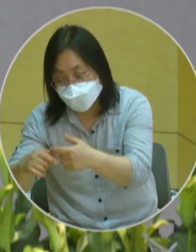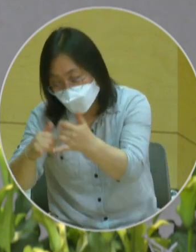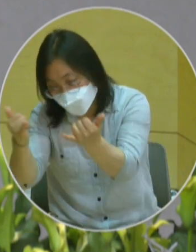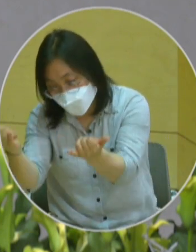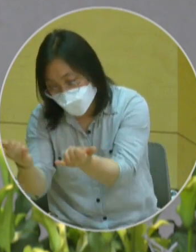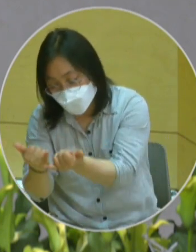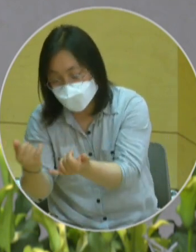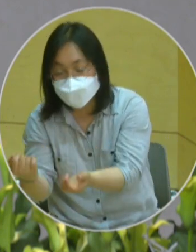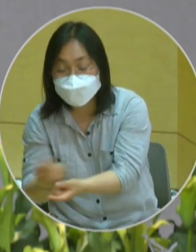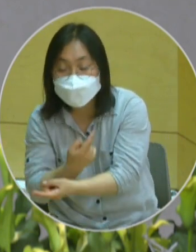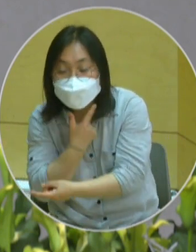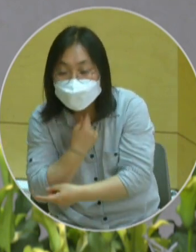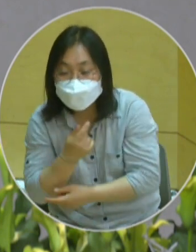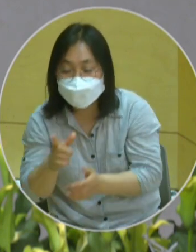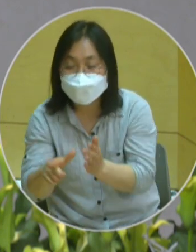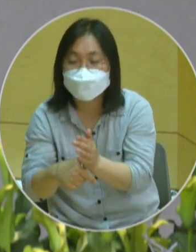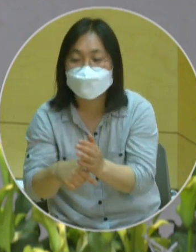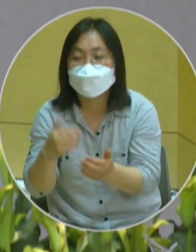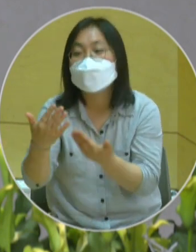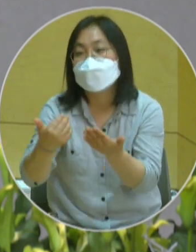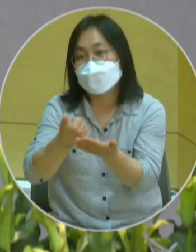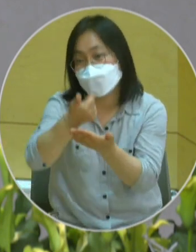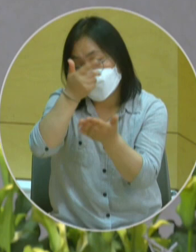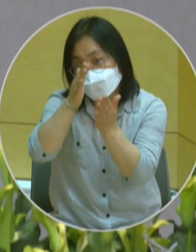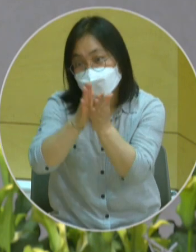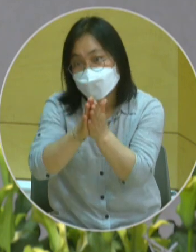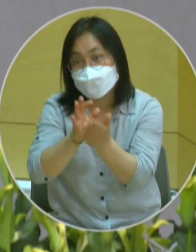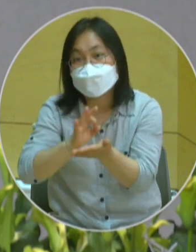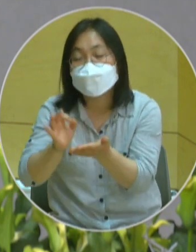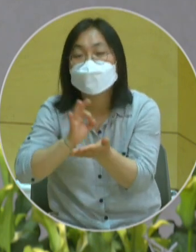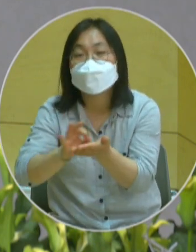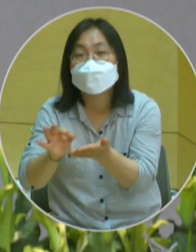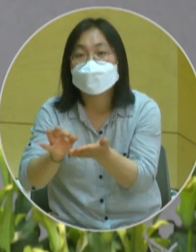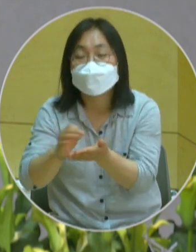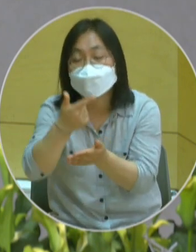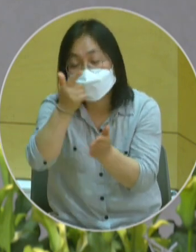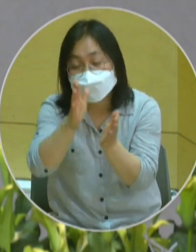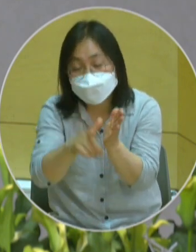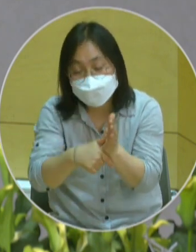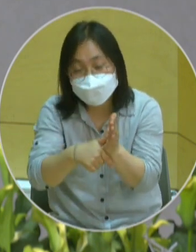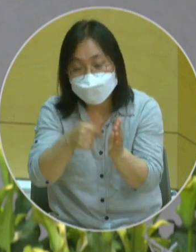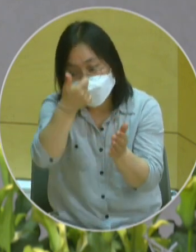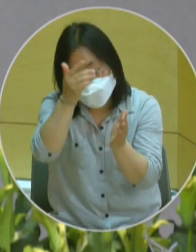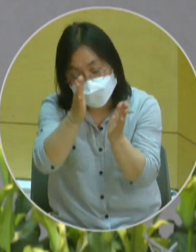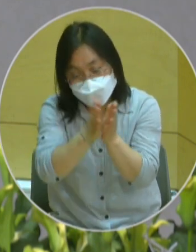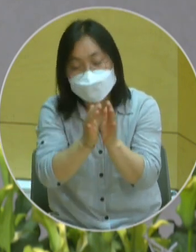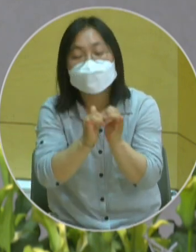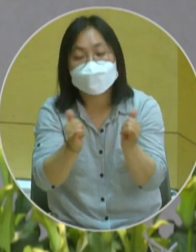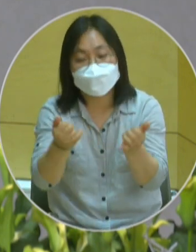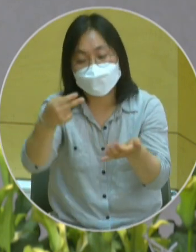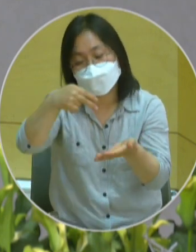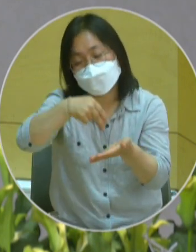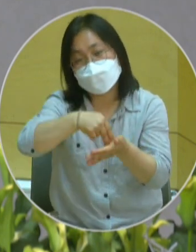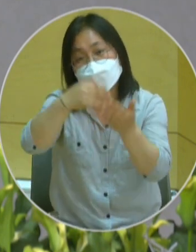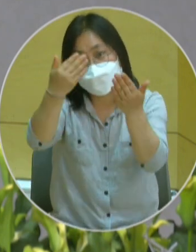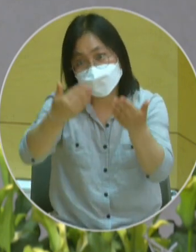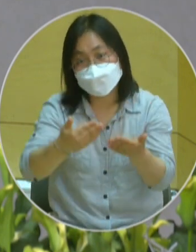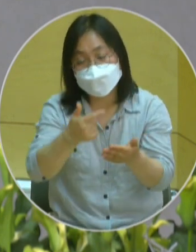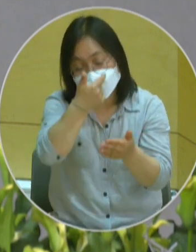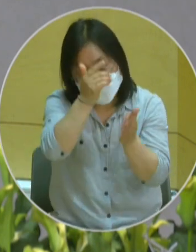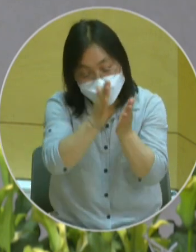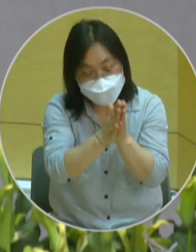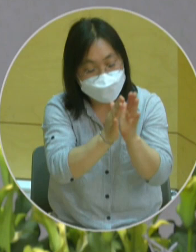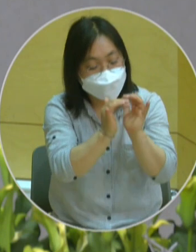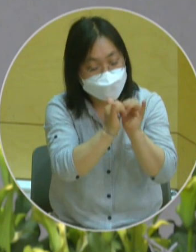바꾸기를 원하실 때는 하나님 역시 기도라는 것을 사용하시는데, 그때는 기도하는 사람을 이렇게 세우십니다. 기도하는 사람을